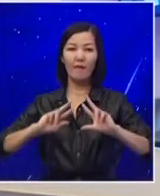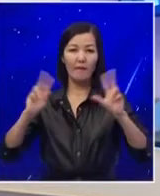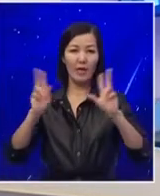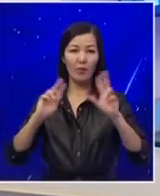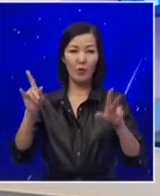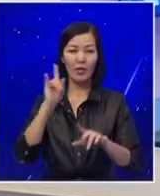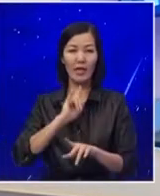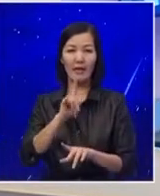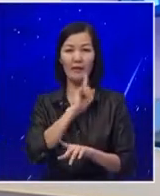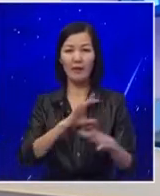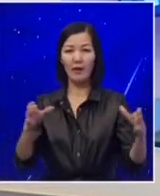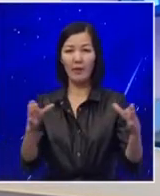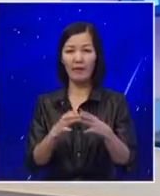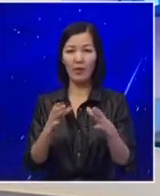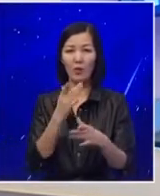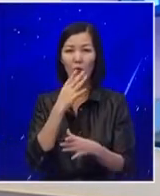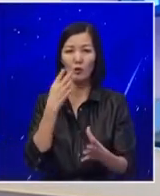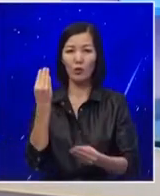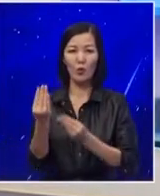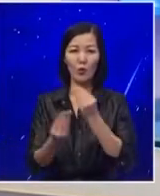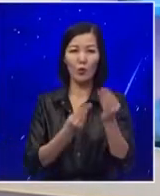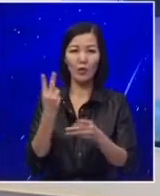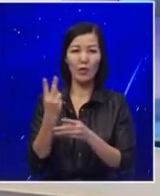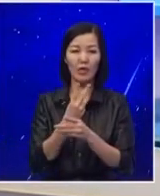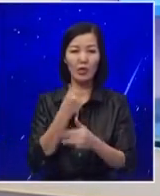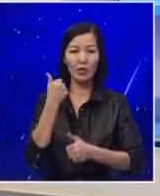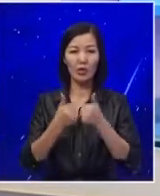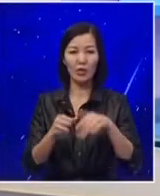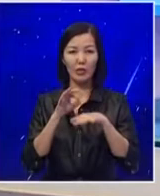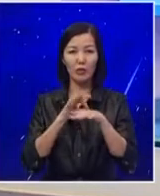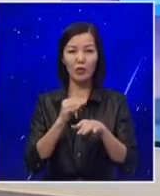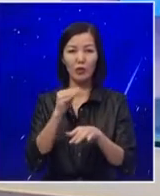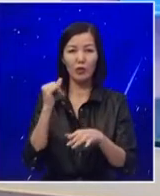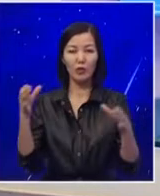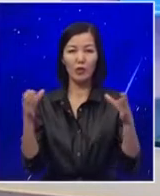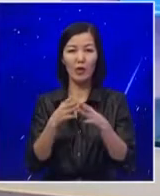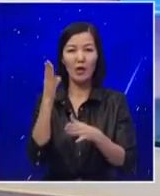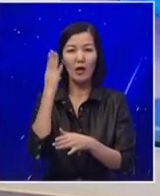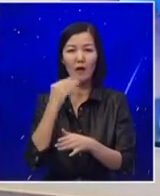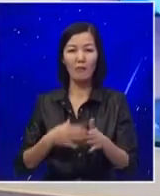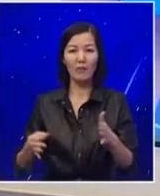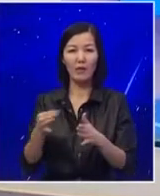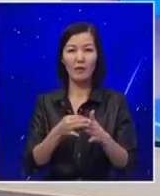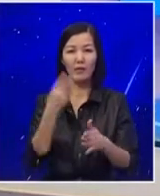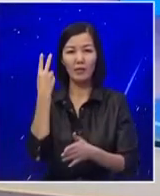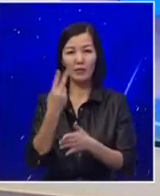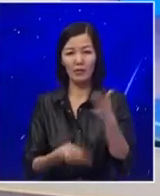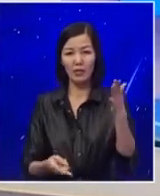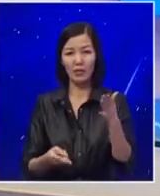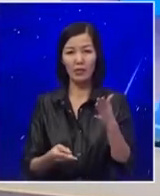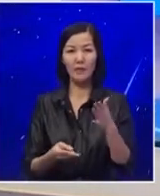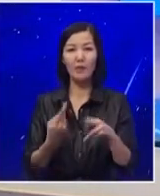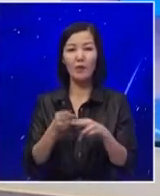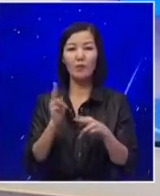Волейболдан әйелдер командалар арасында ұлттық лиганың екінші туры өтті. Жарыста Жетісу командасы Алматы командасын ойсырата жеңді. Ол